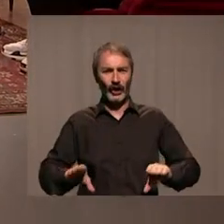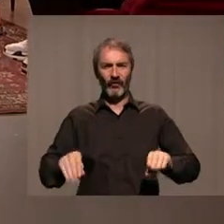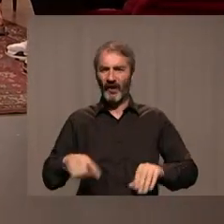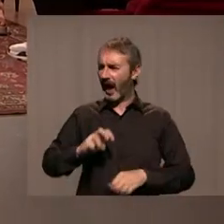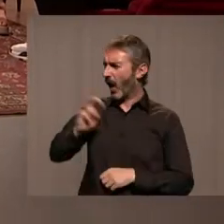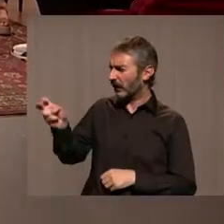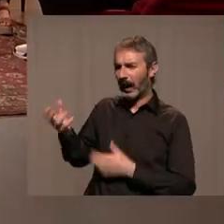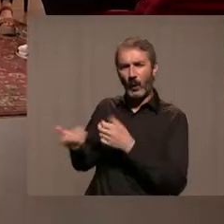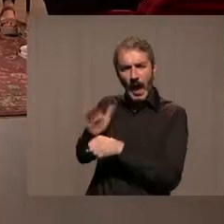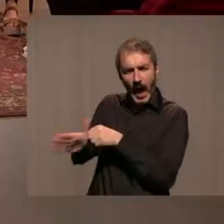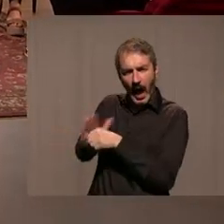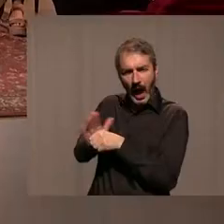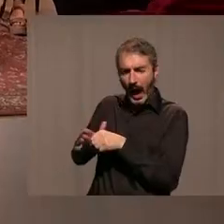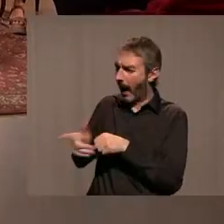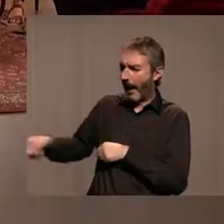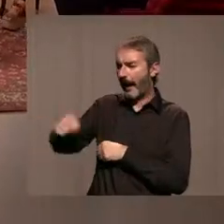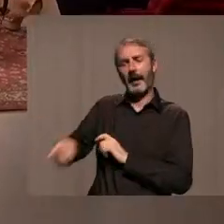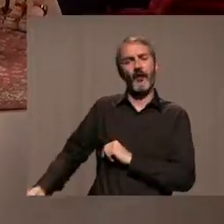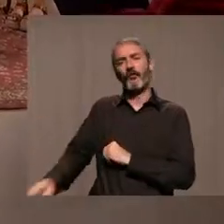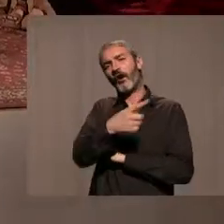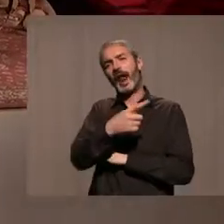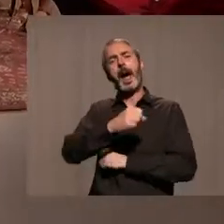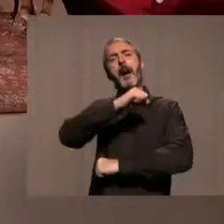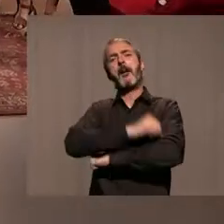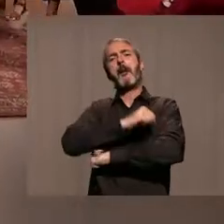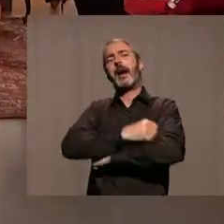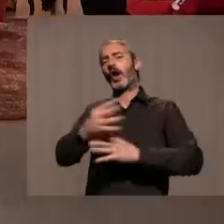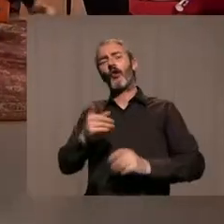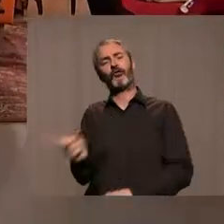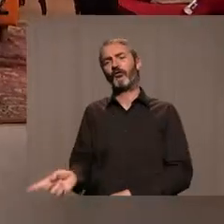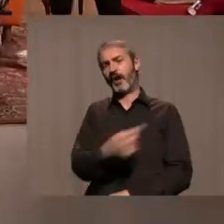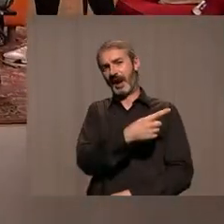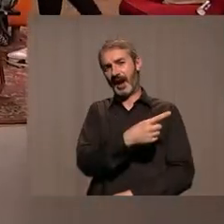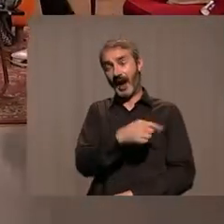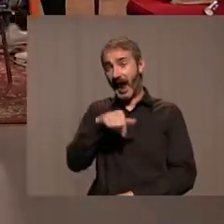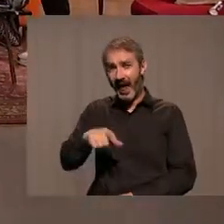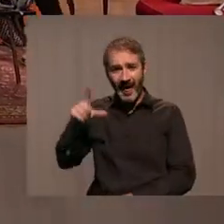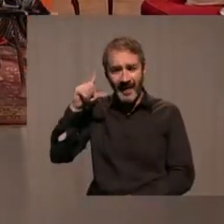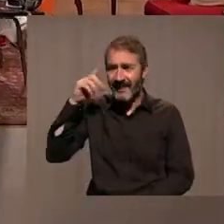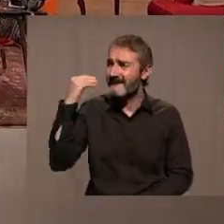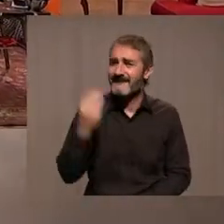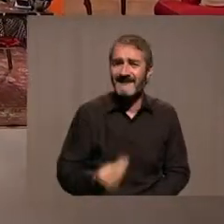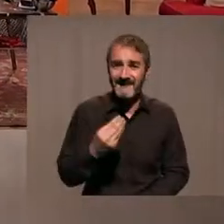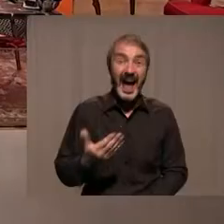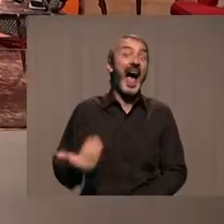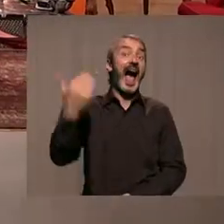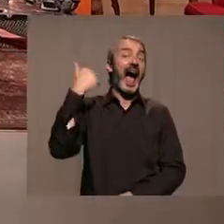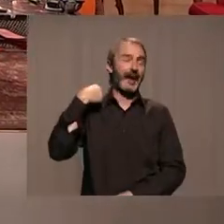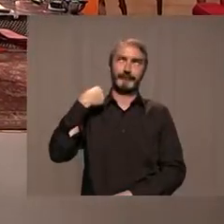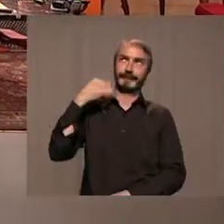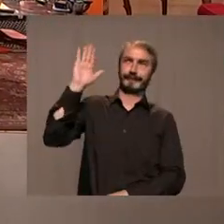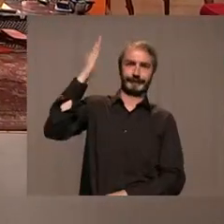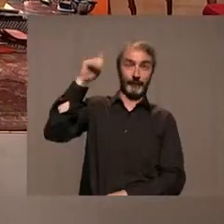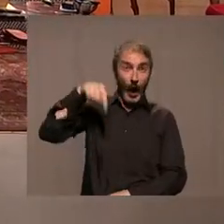fuets com si no hi hagués demà, al balcó. Al balcó, vinga, balcó, que fa un dia maquíssim. Sí, això sí, que és veritat. Ahir no, però avui fa bo.